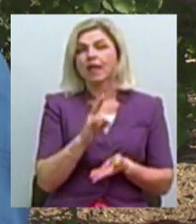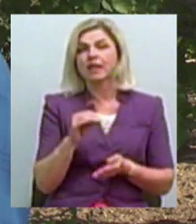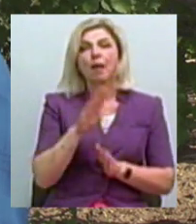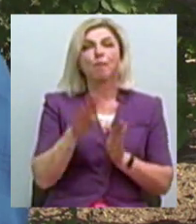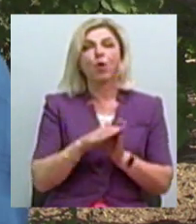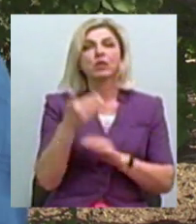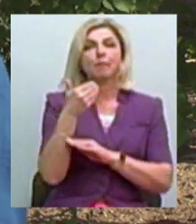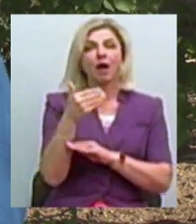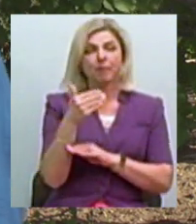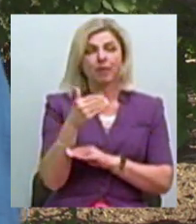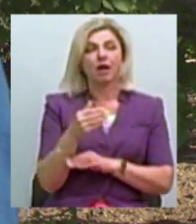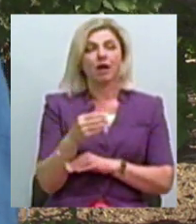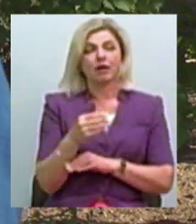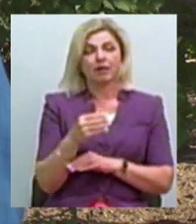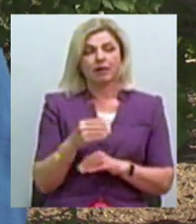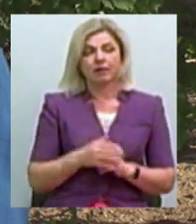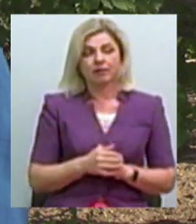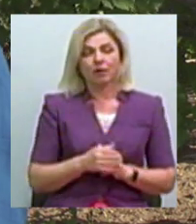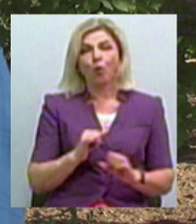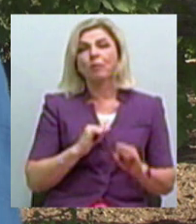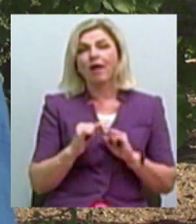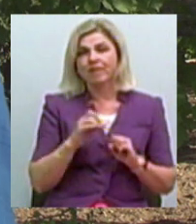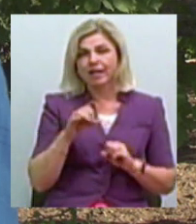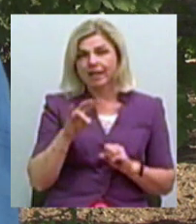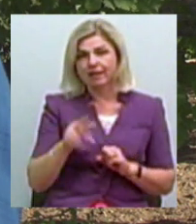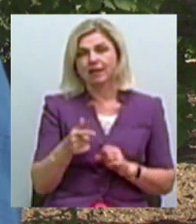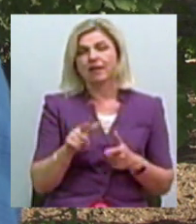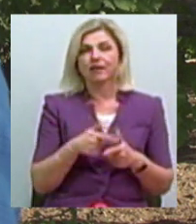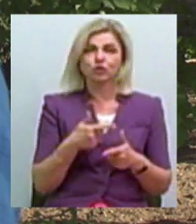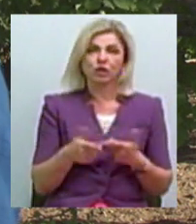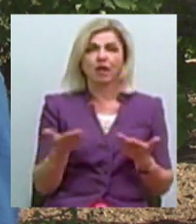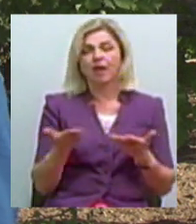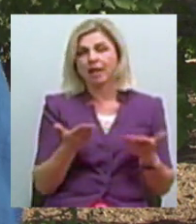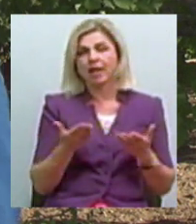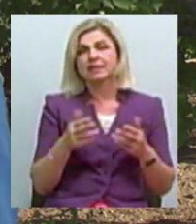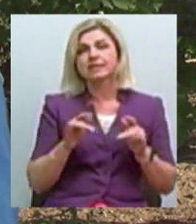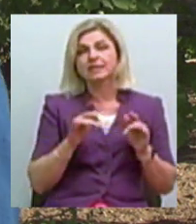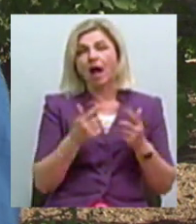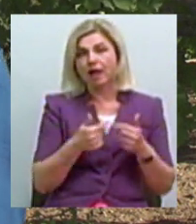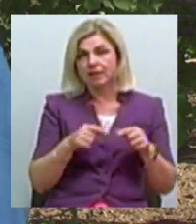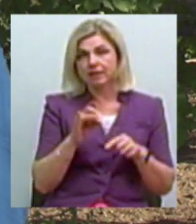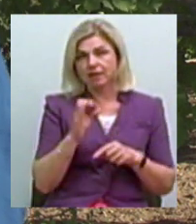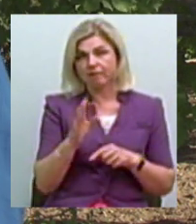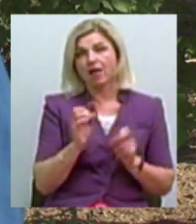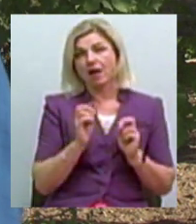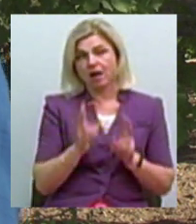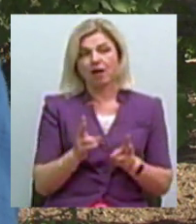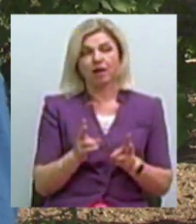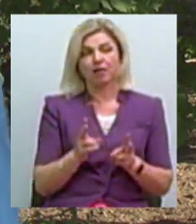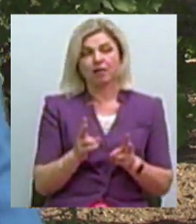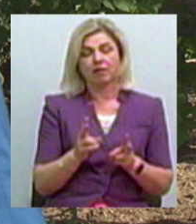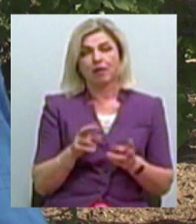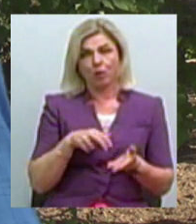прапором якихось там фірм, управлінь чи якихось закладів, а як родини. Тому